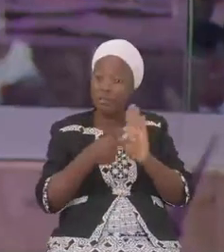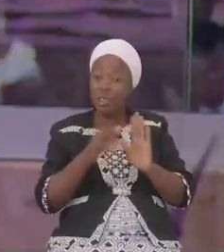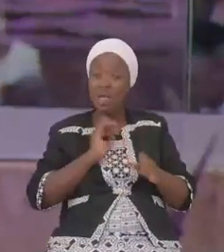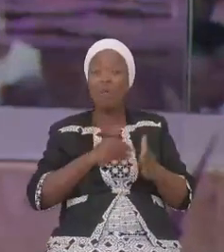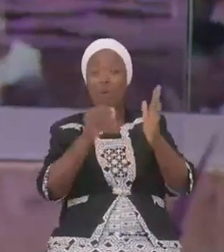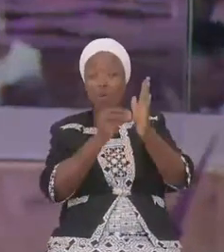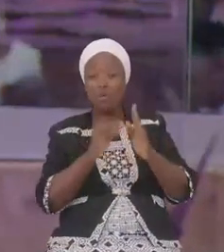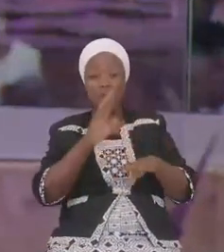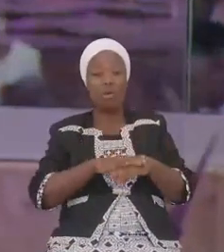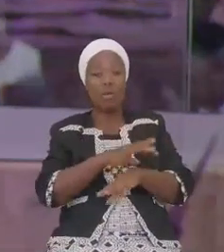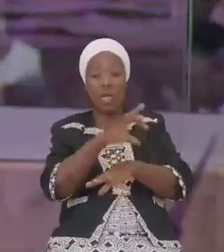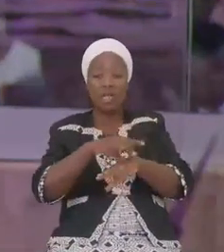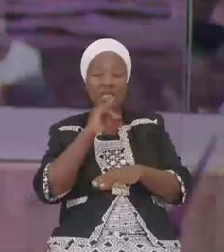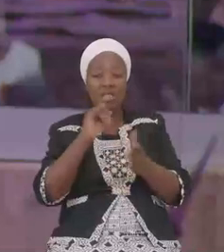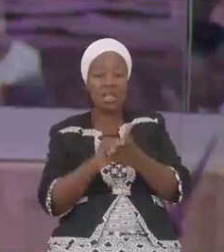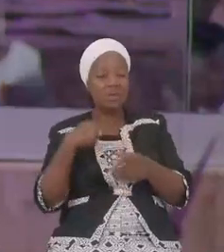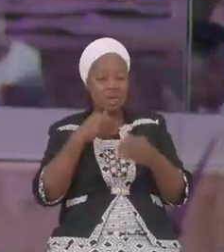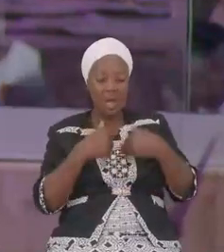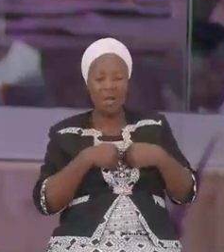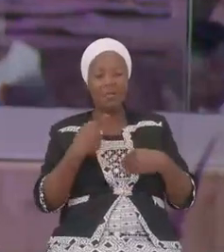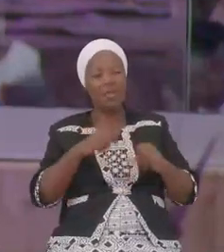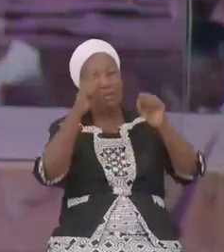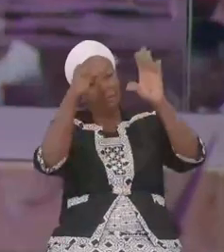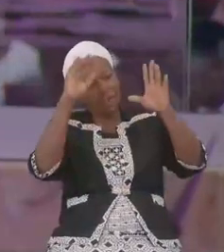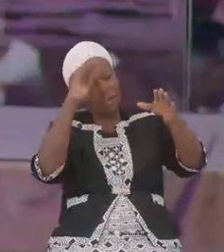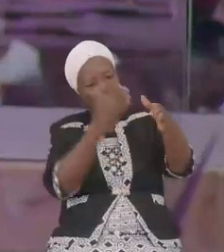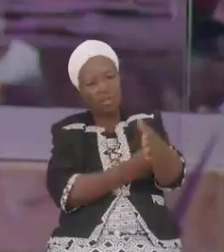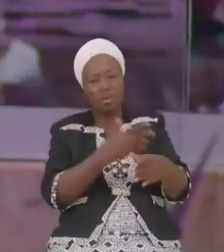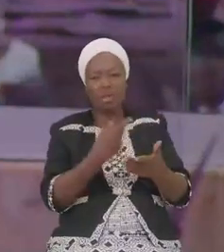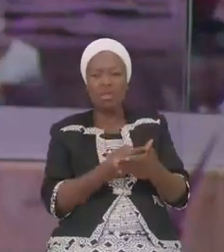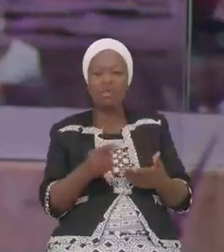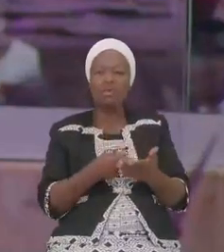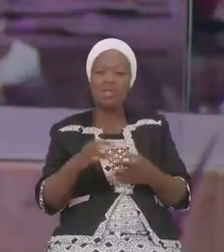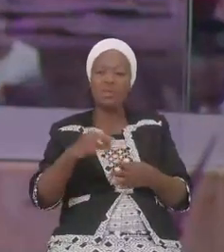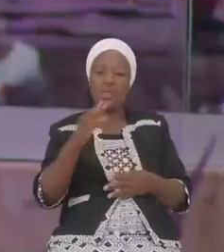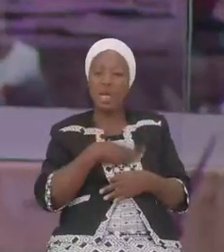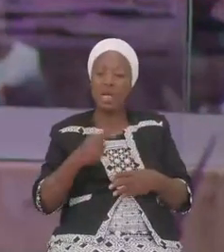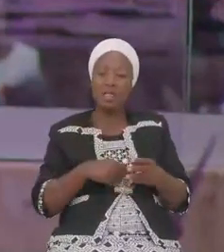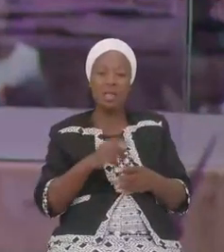terre, c'est que nous ayons le Père, le Fils, le Saint-Esprit